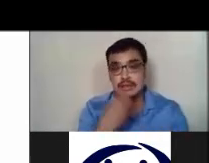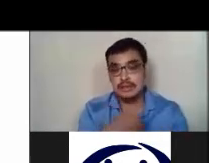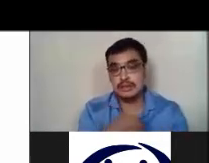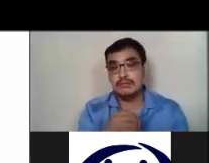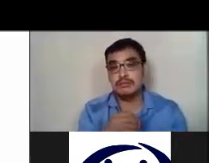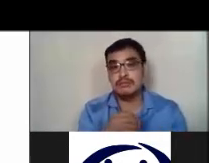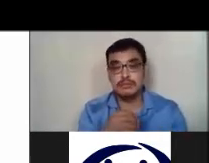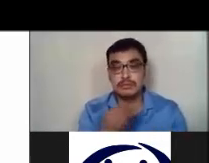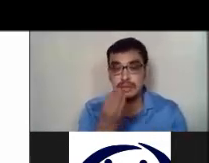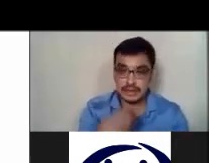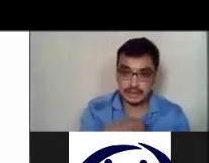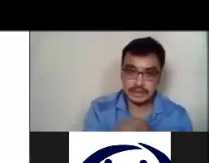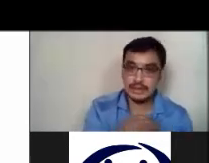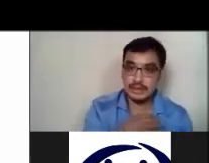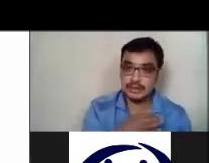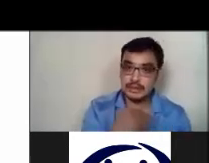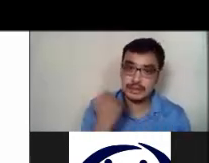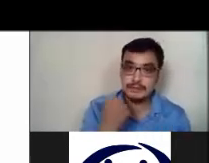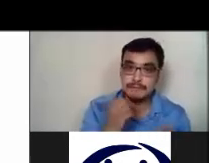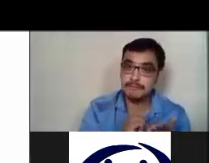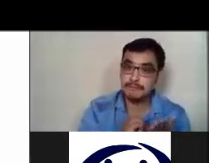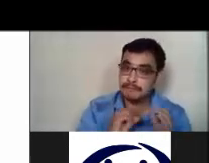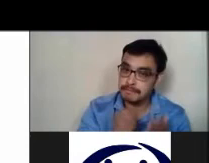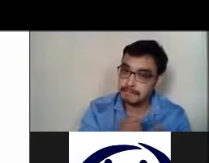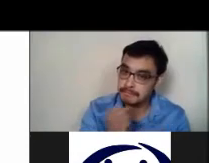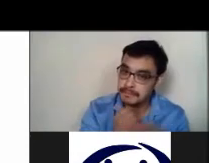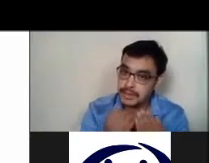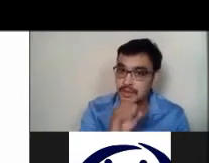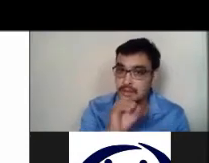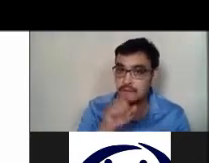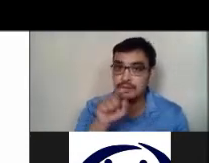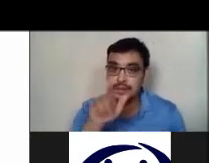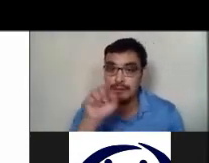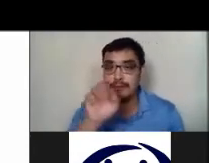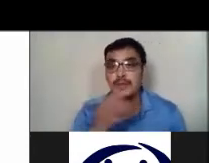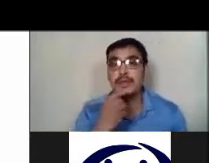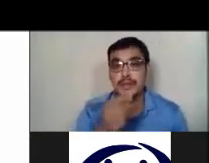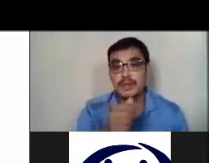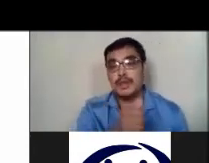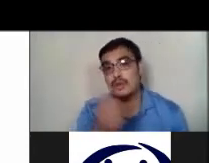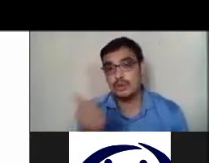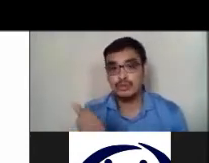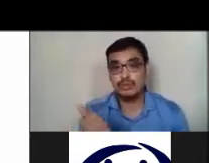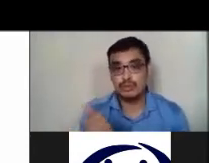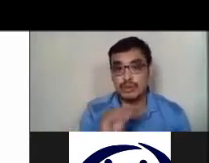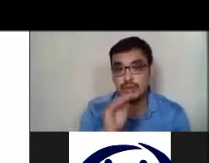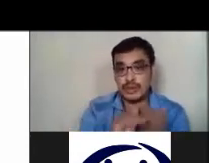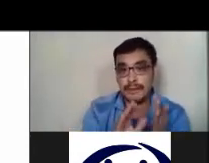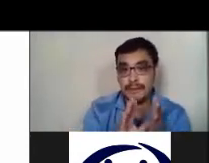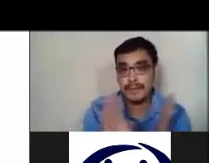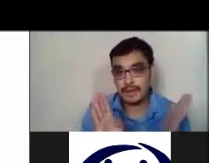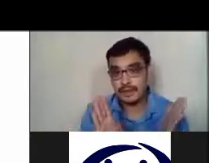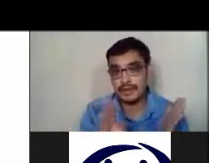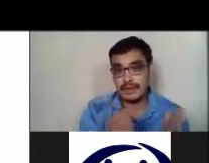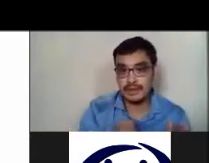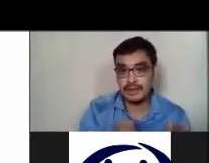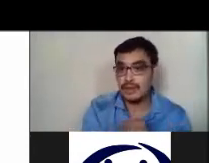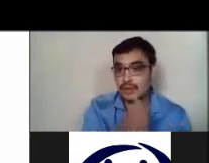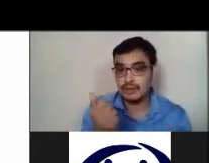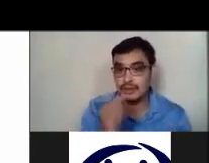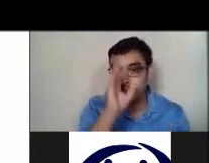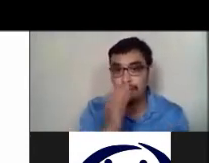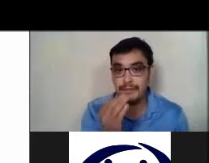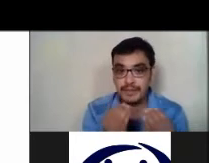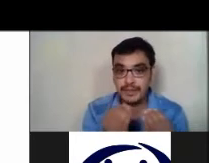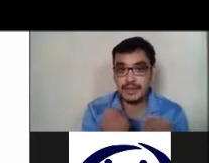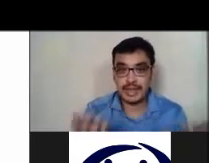खाइदिएर मर्न प्रयास गरेको 0.7% छ भने अरू तरिकाले भने चाहिँ अरूमा चाहिँ विशेष गरी जिउमा